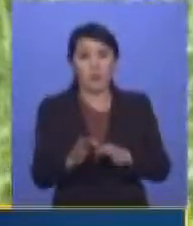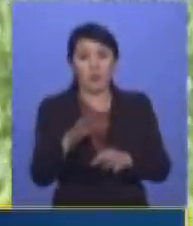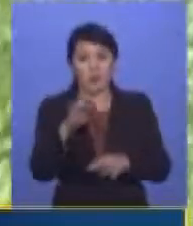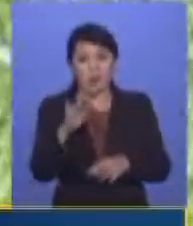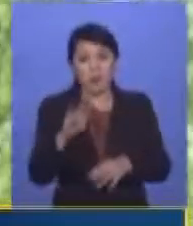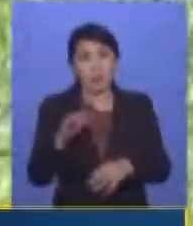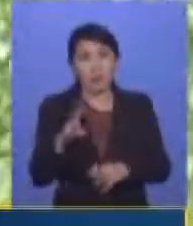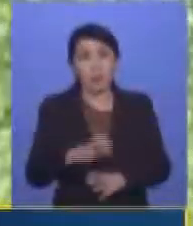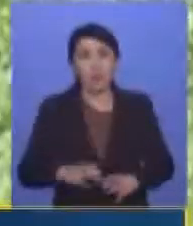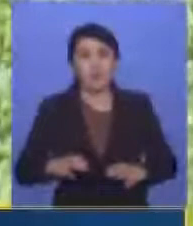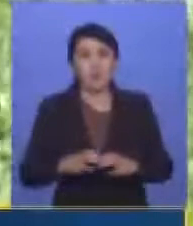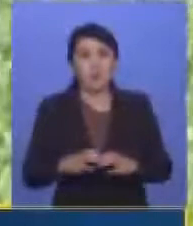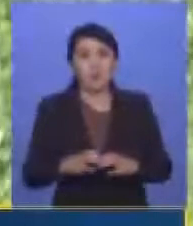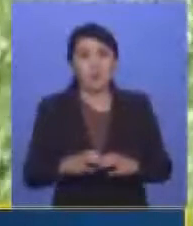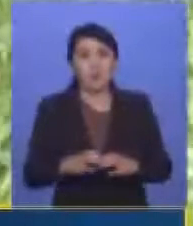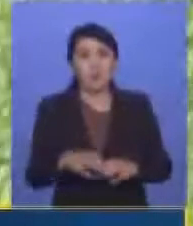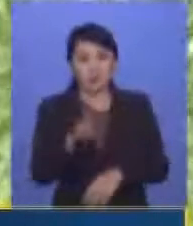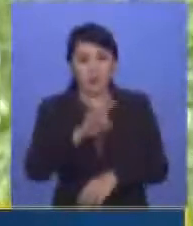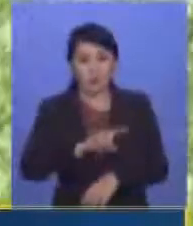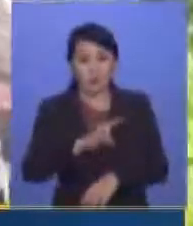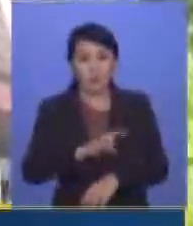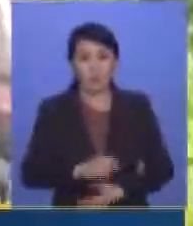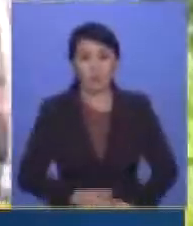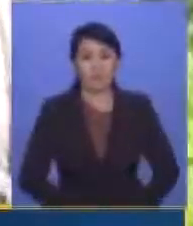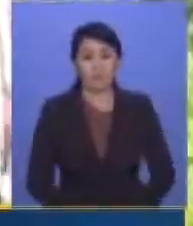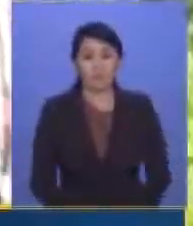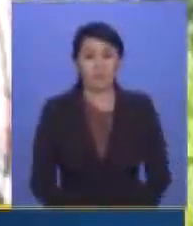стем жауапкершілігі шектеулі серіктестігінде еңбек етеді.